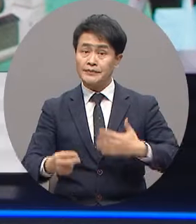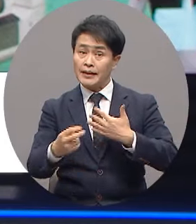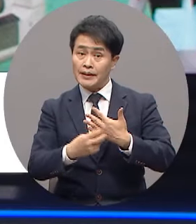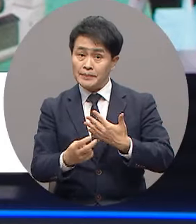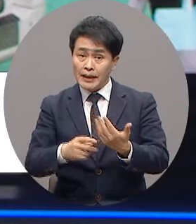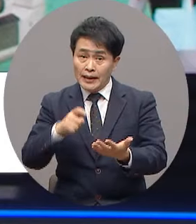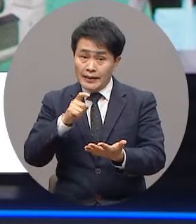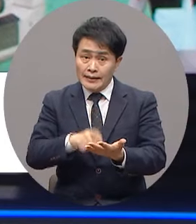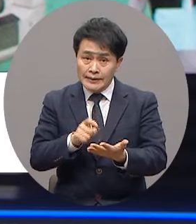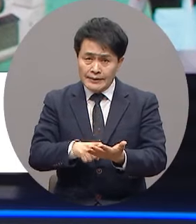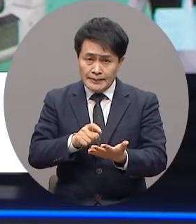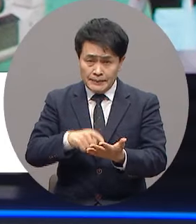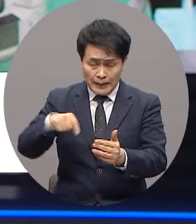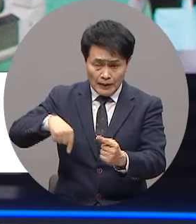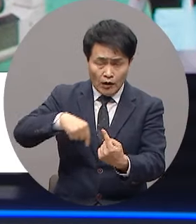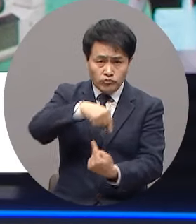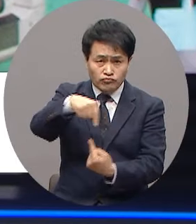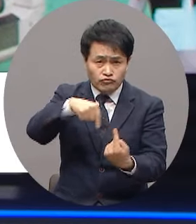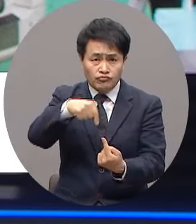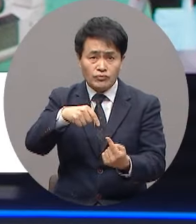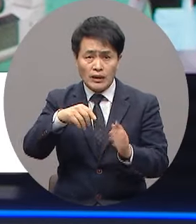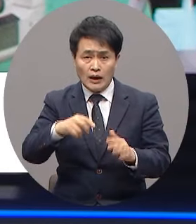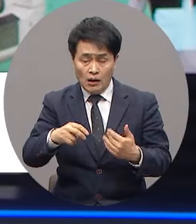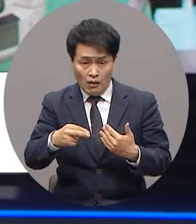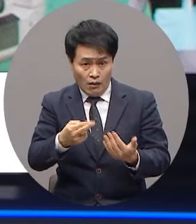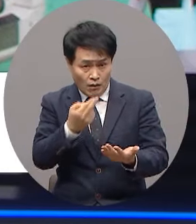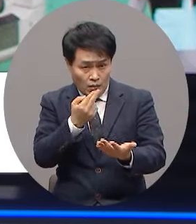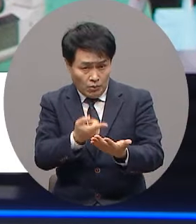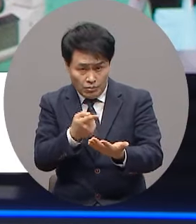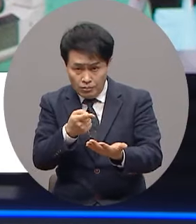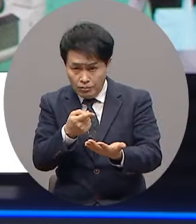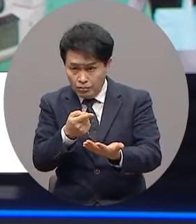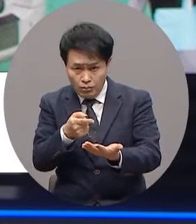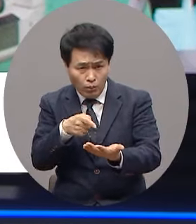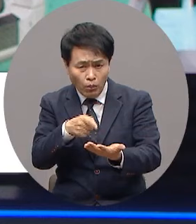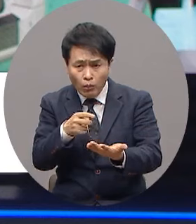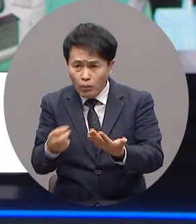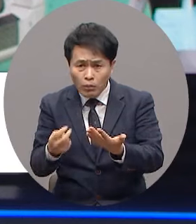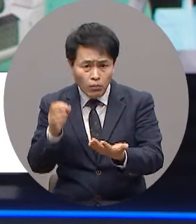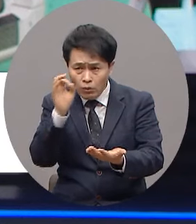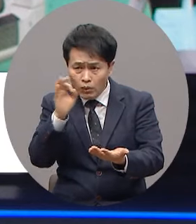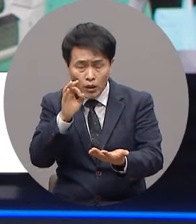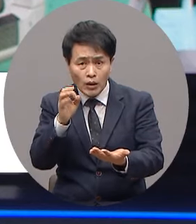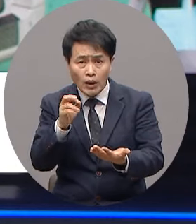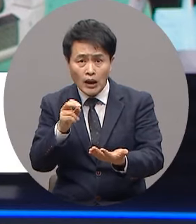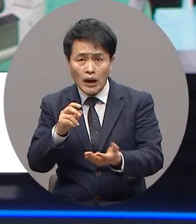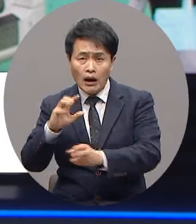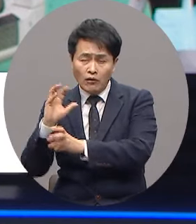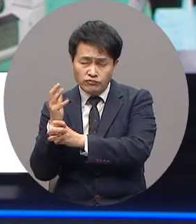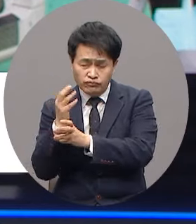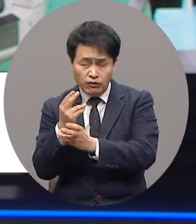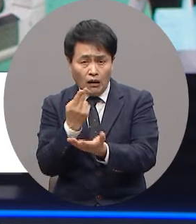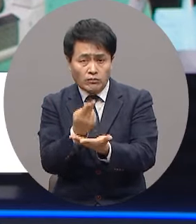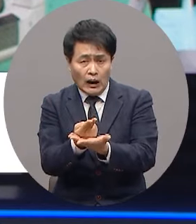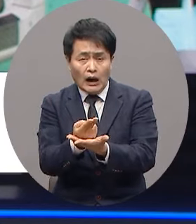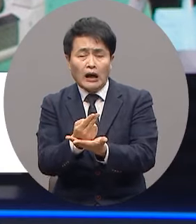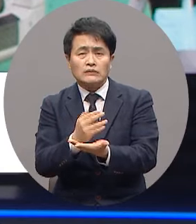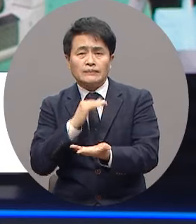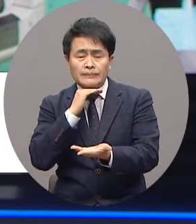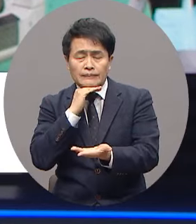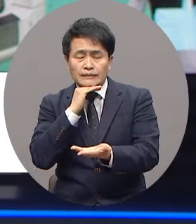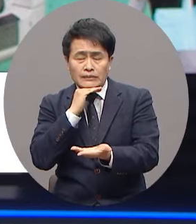병원 응급실은 긴박하게 돌아가고 있고 빈 병상을 찾지 못해 구급차 안에서 대기하는 응급 환자들이